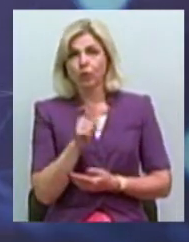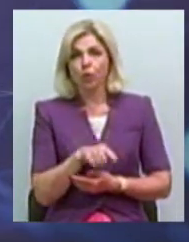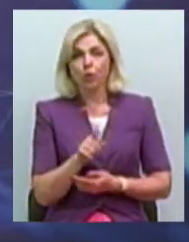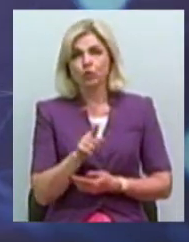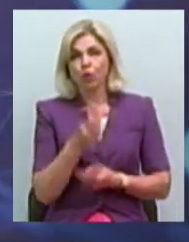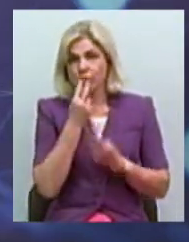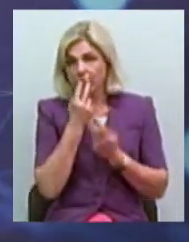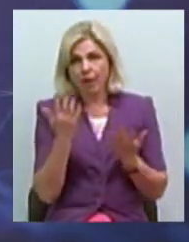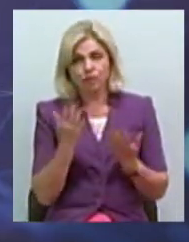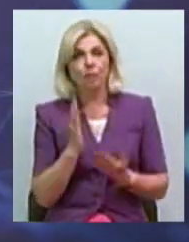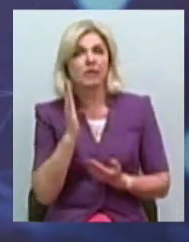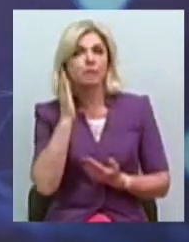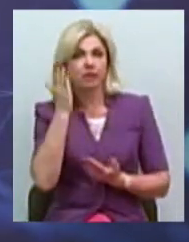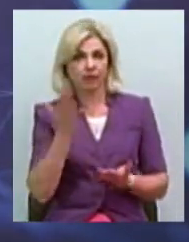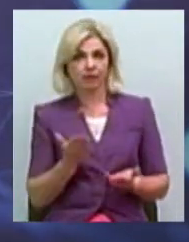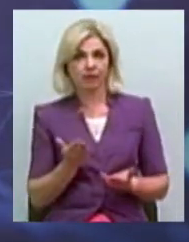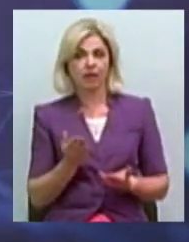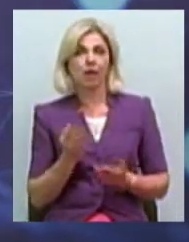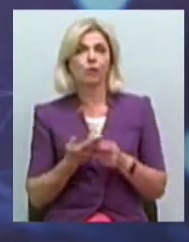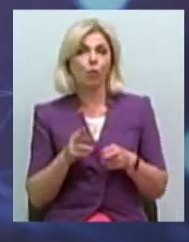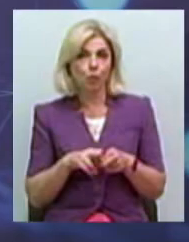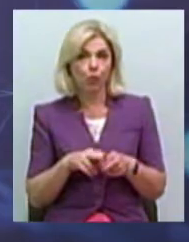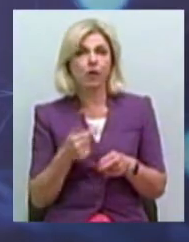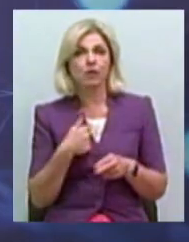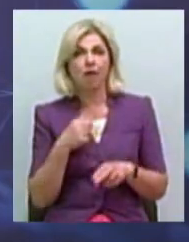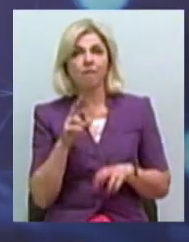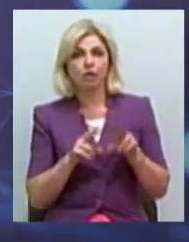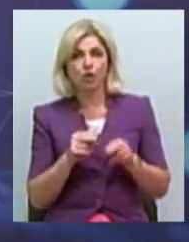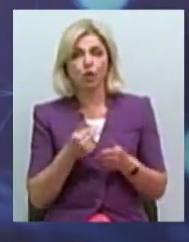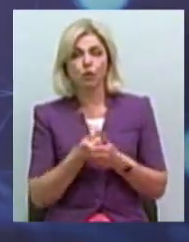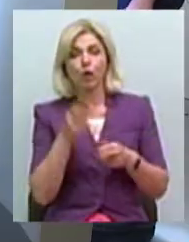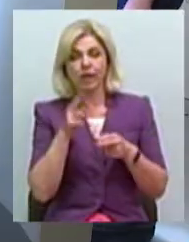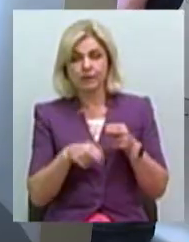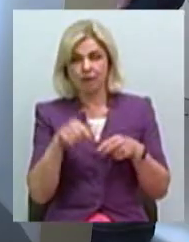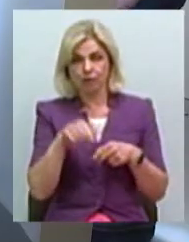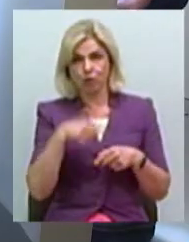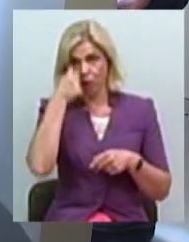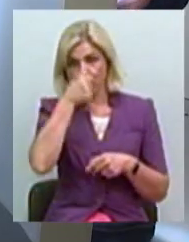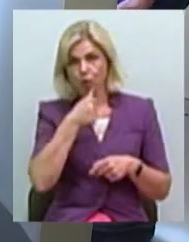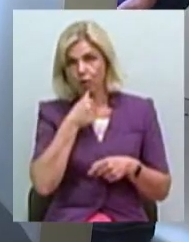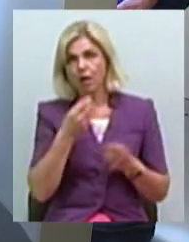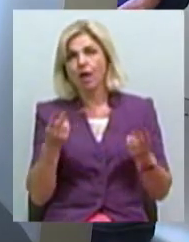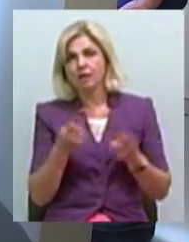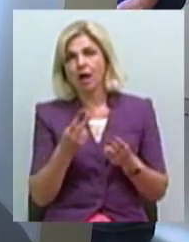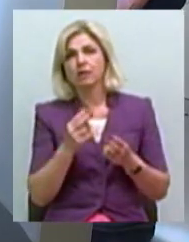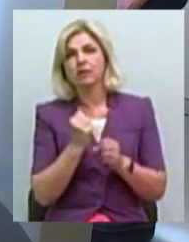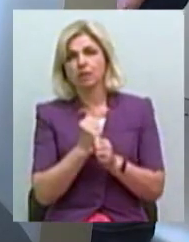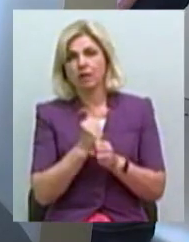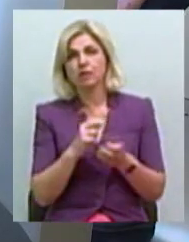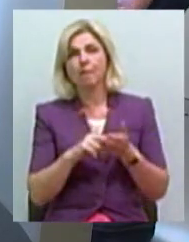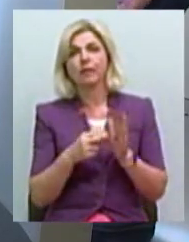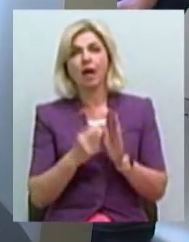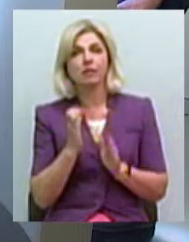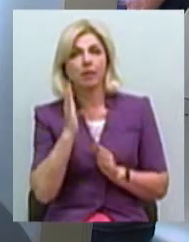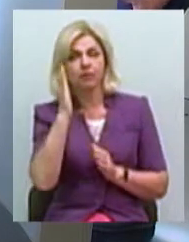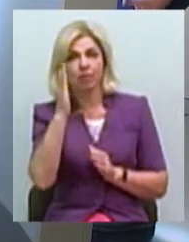не бачать перспективи в цьому. Ну, і тому я вважаю, що до кінця цього року повинно скласти план перспективний, в наступному році